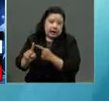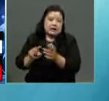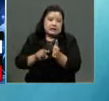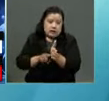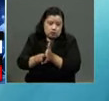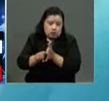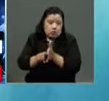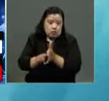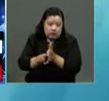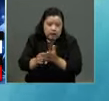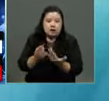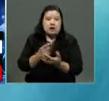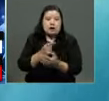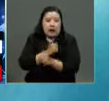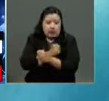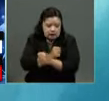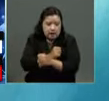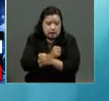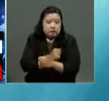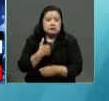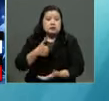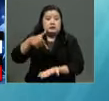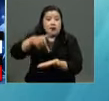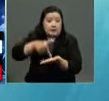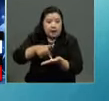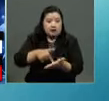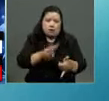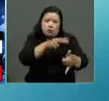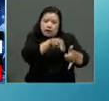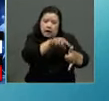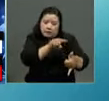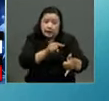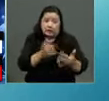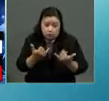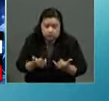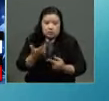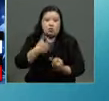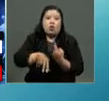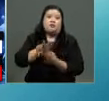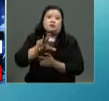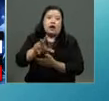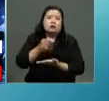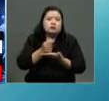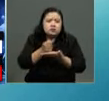มาช่วยกันใช้นะครับการยิ่งช่วยกันใช้ตัวแอปพลิเคชันหรือจะเป็นแพลตฟอร์มก็ตามนะครับจะทำให้การสืบสวนและป้องกันโรคนะครับโฮลวีต19นะครับซึ่งอยู่ในมาตรการผ่อนคลายระยะที่ 3